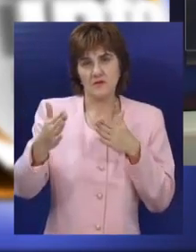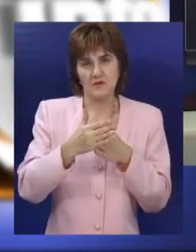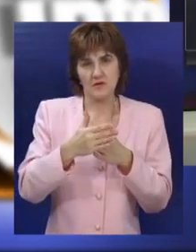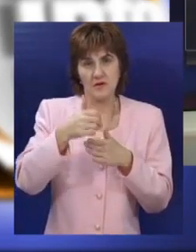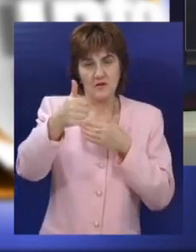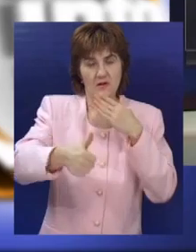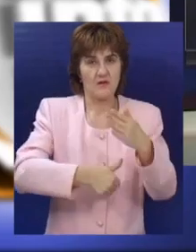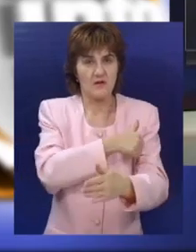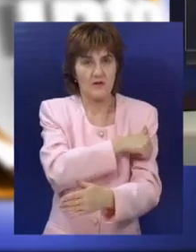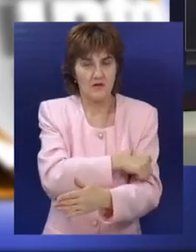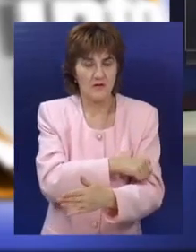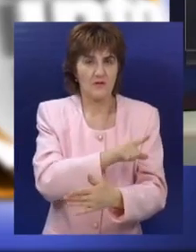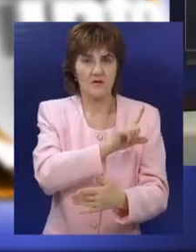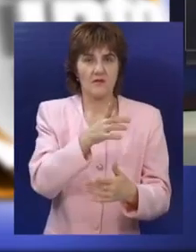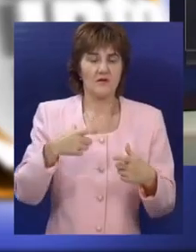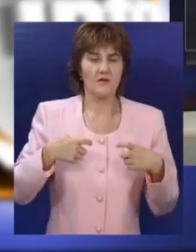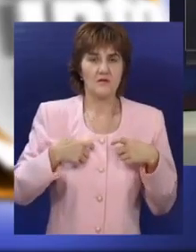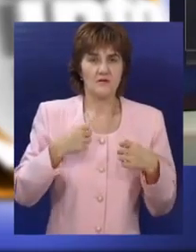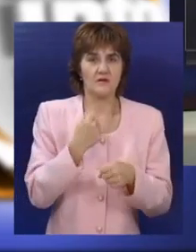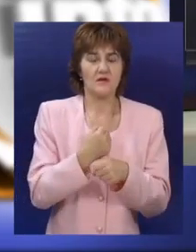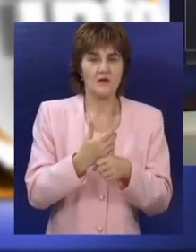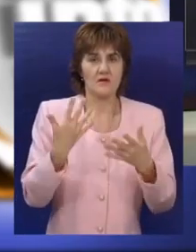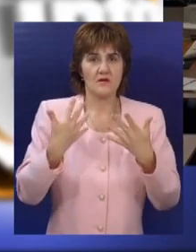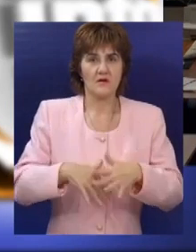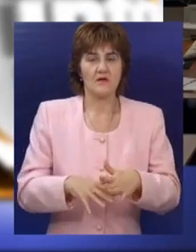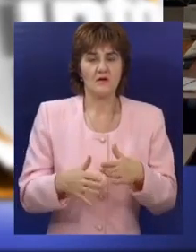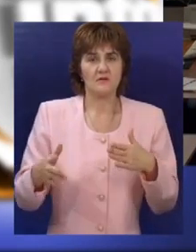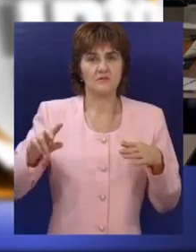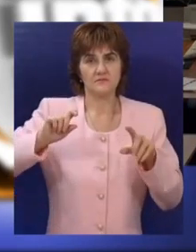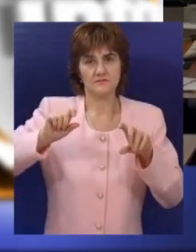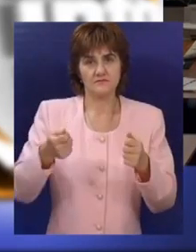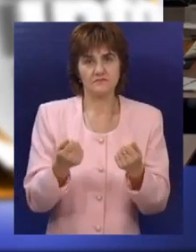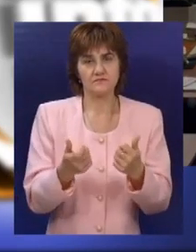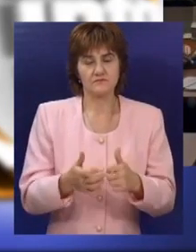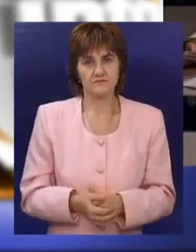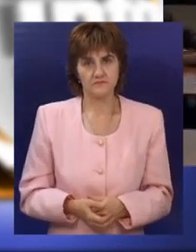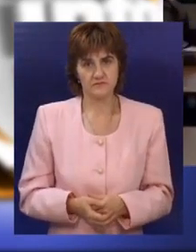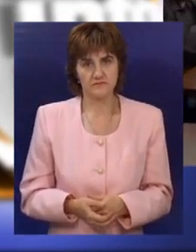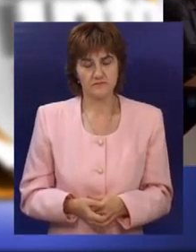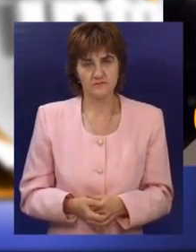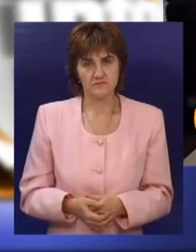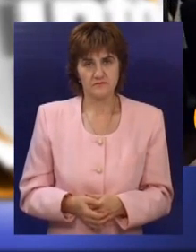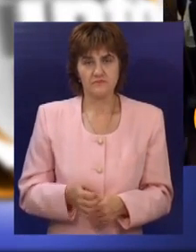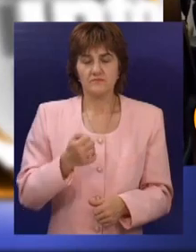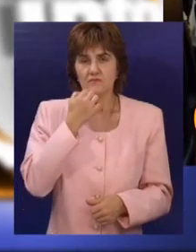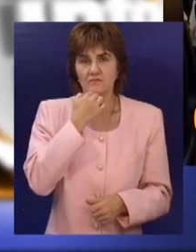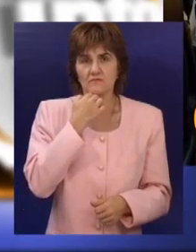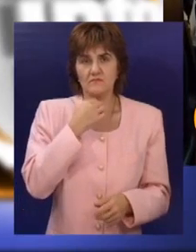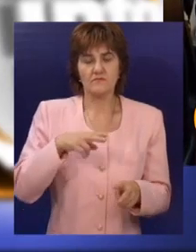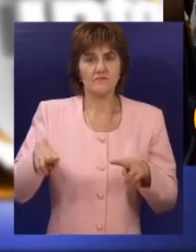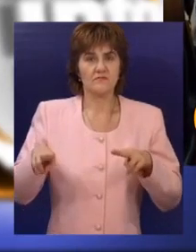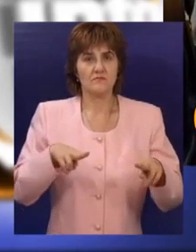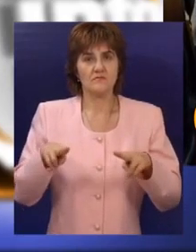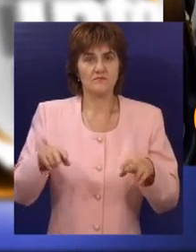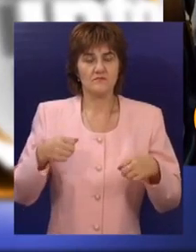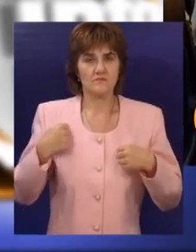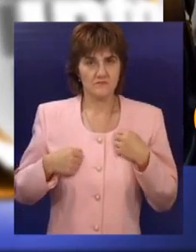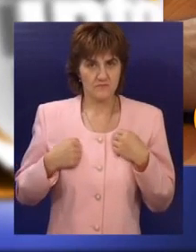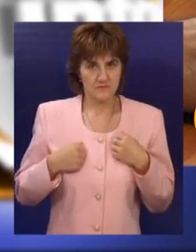od godinu dana rizikovaće automatski stečaj. U toku prošle godine Privredni sud u Subotici primio